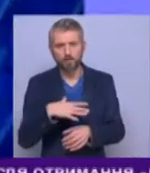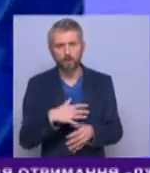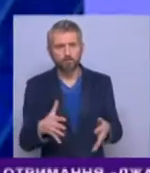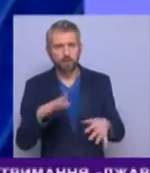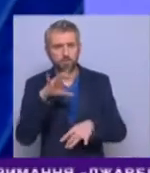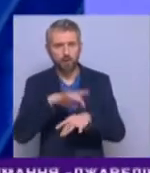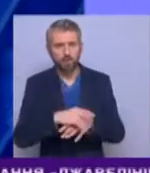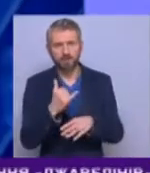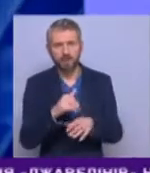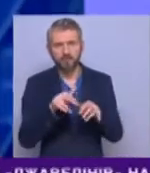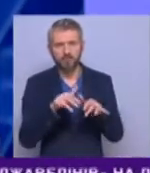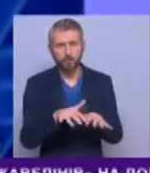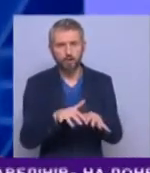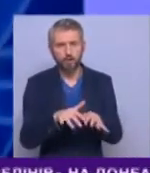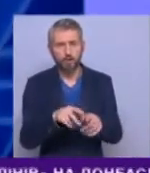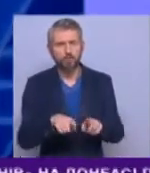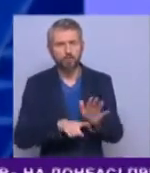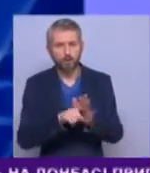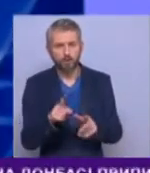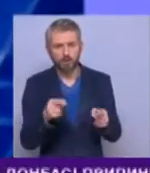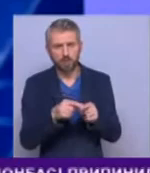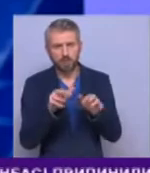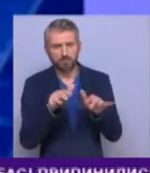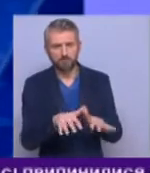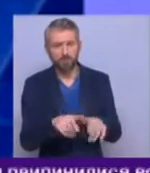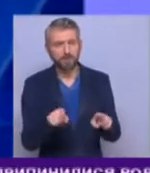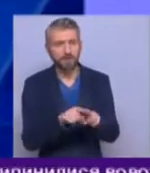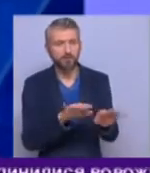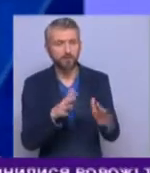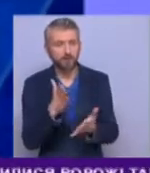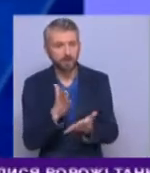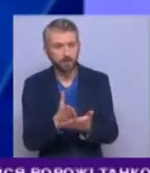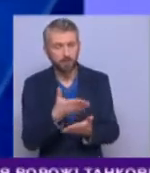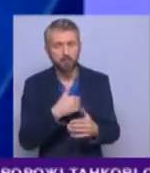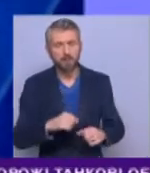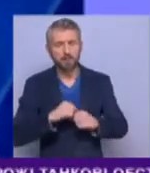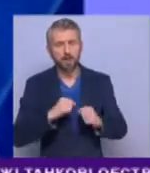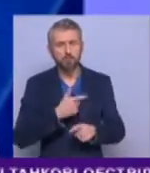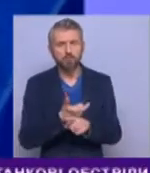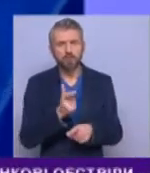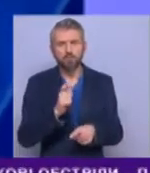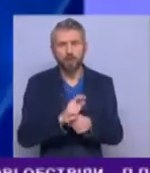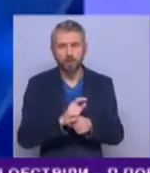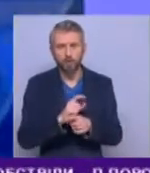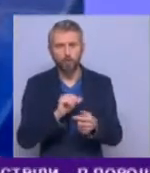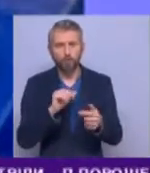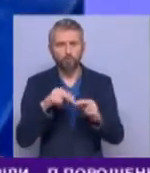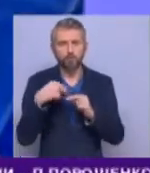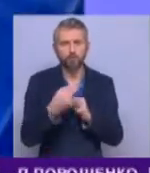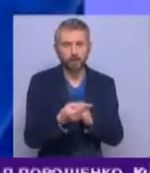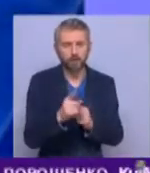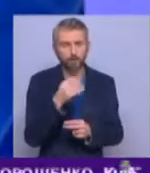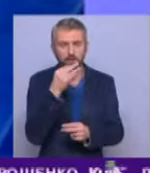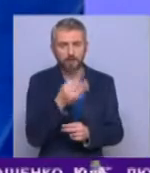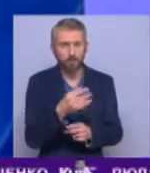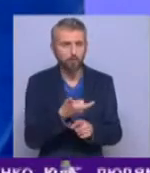спіймати. Зараз там йдуть і порушені кримінальні справи. В таких випадках є. Ну, ми намагаємося це максимально компенсувати. І зараз вже аж так, щоб сказати,